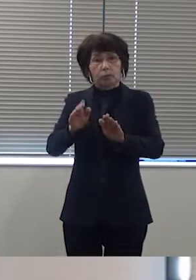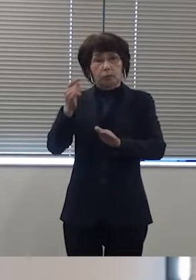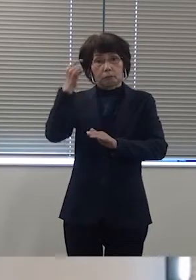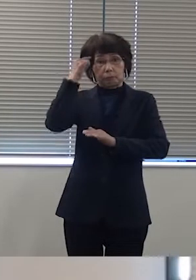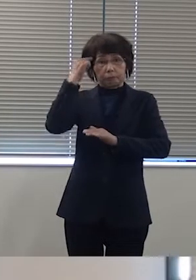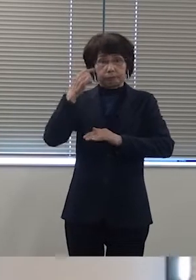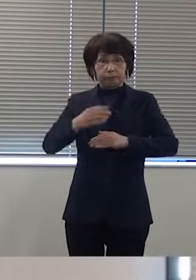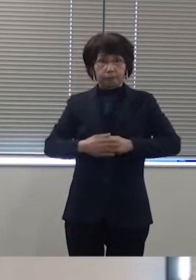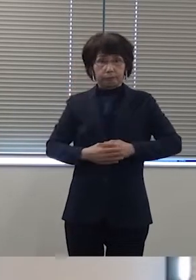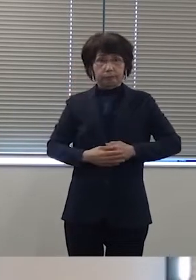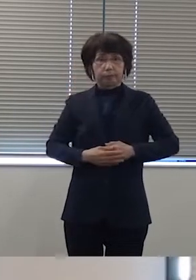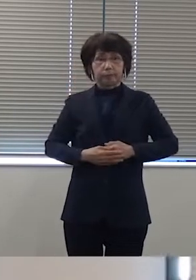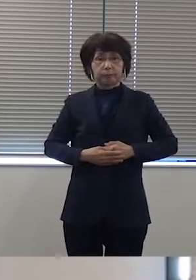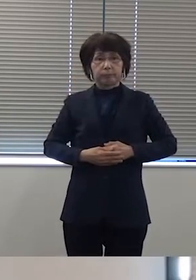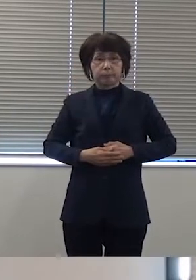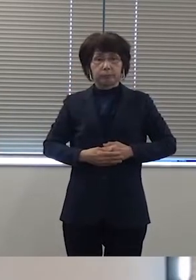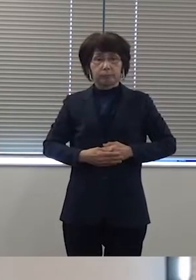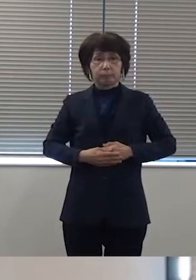るところでございます。